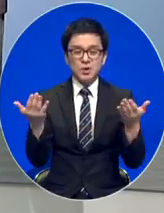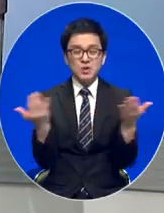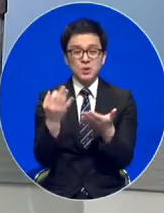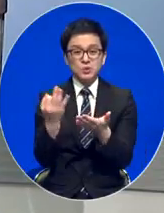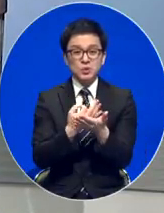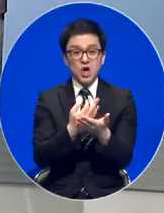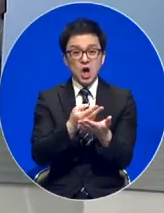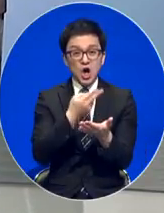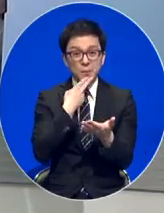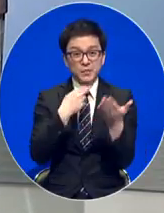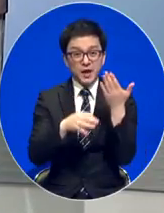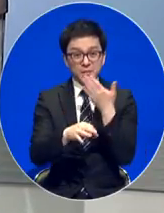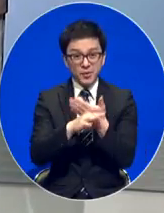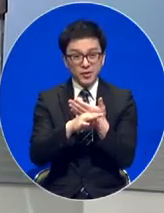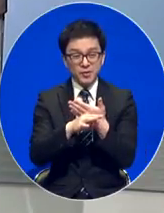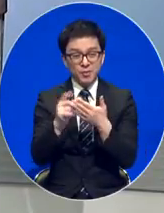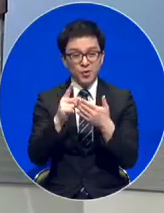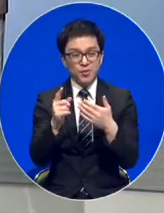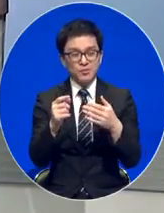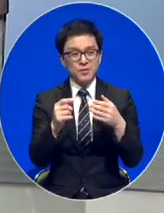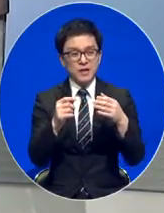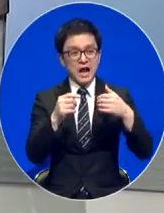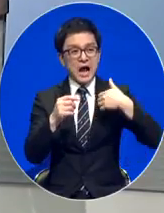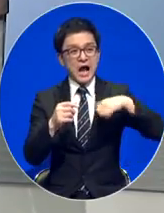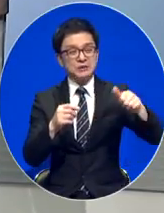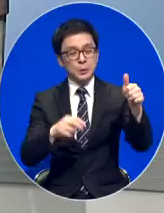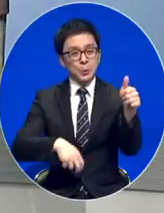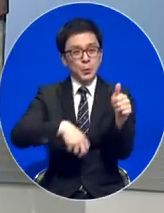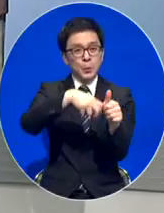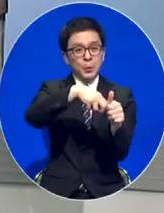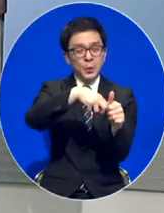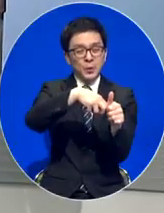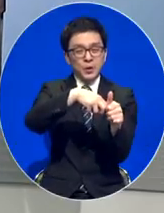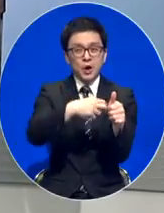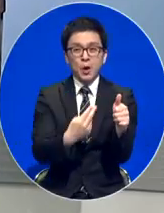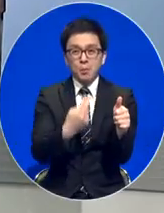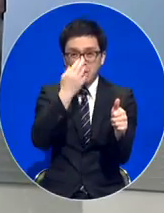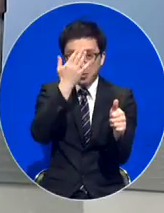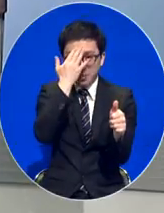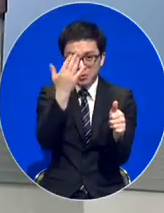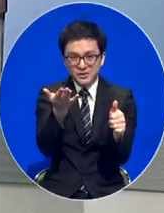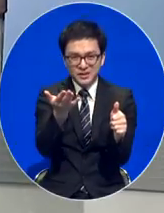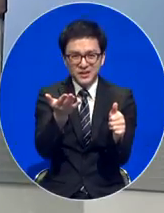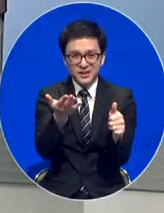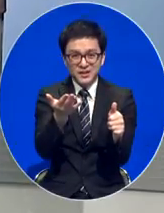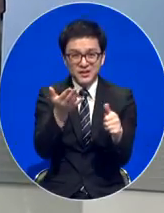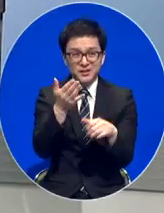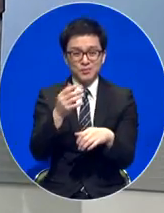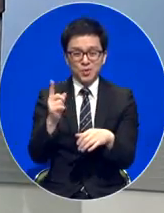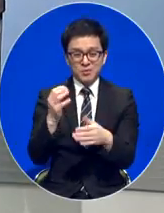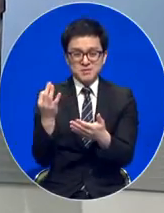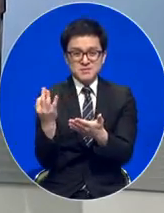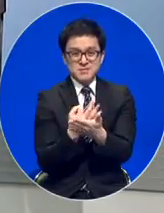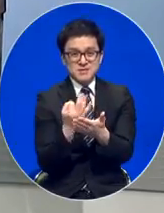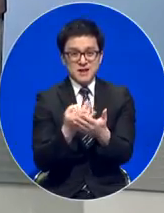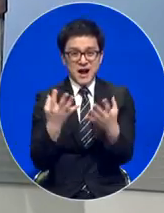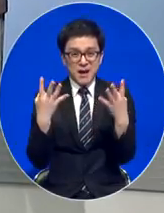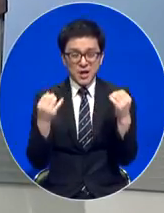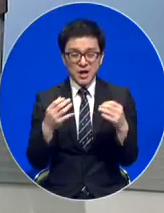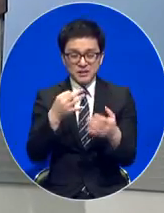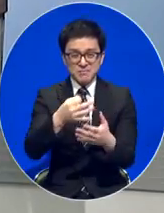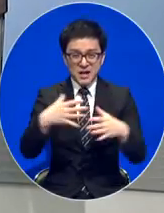정기적인 근로소득이 없다면 직계가족의 피부양자로 인정이 됐습니다. 그렇다 보니까 근로의 소득이 높거나